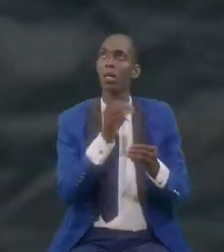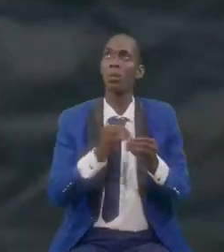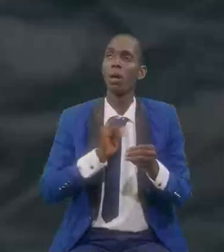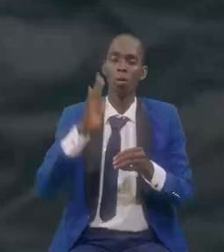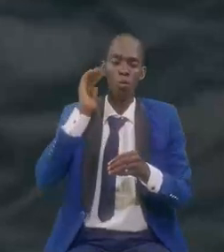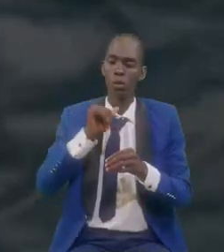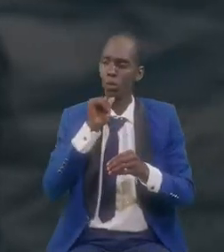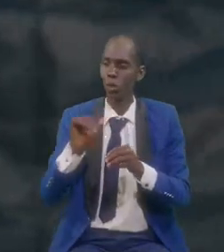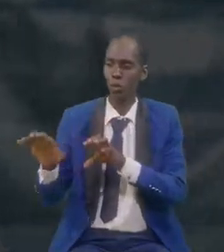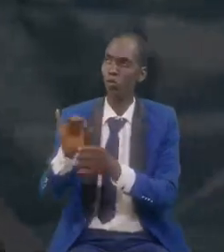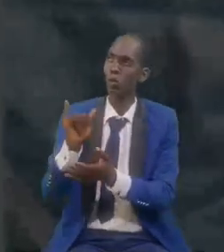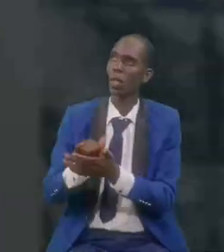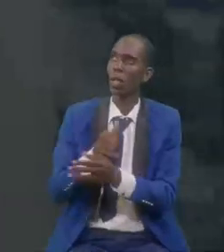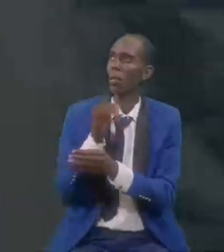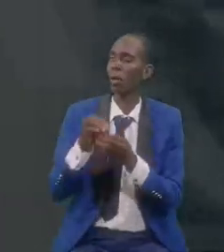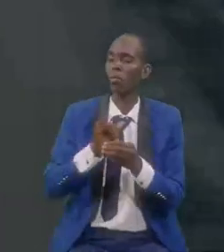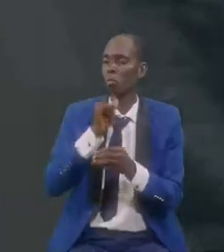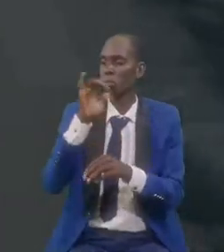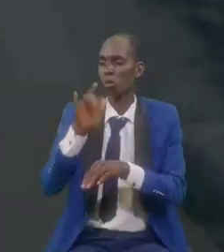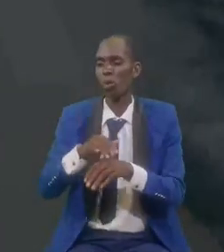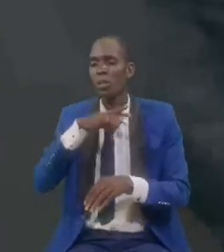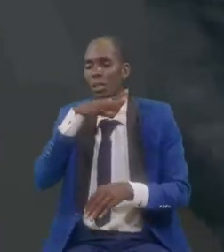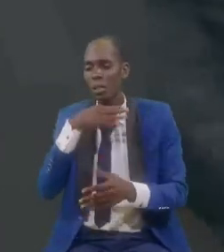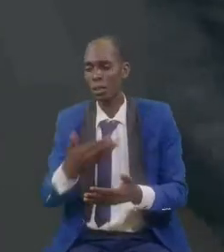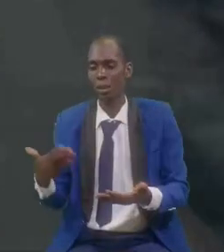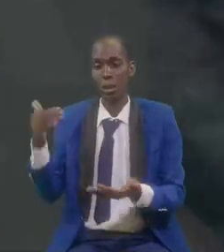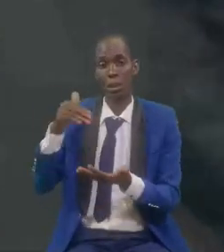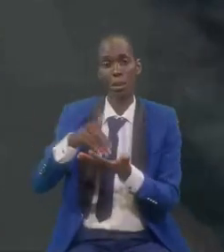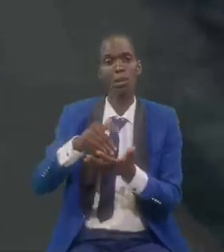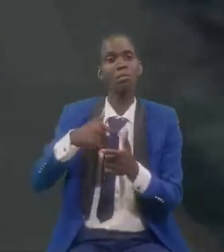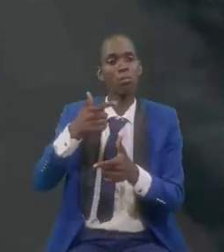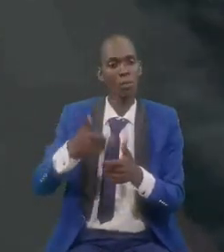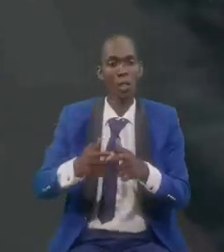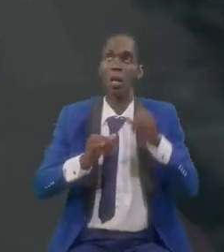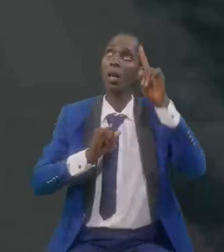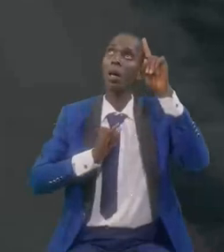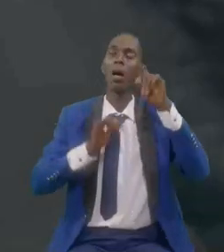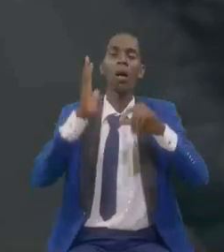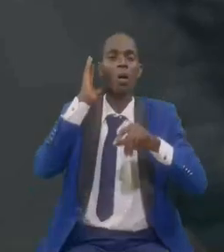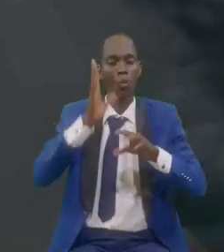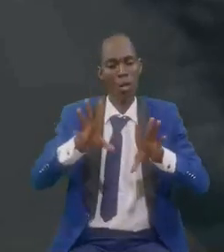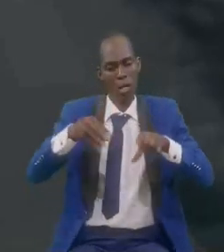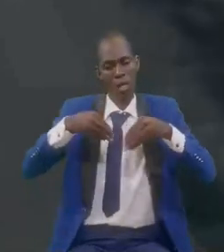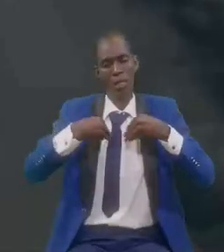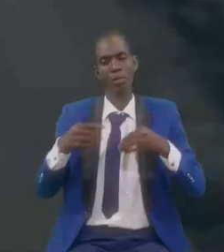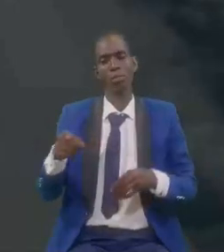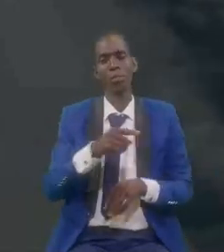tu ne les touches plus, tu ne touches plus ces choses impures. Je vous accueillerai, je